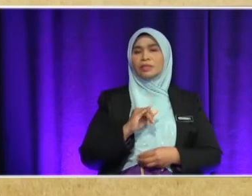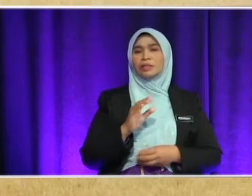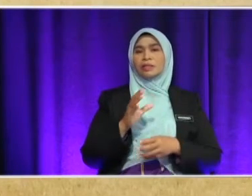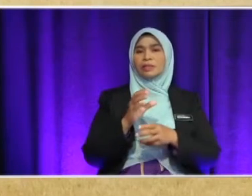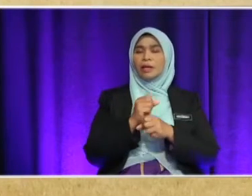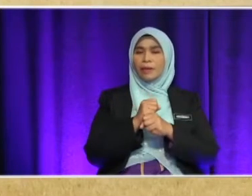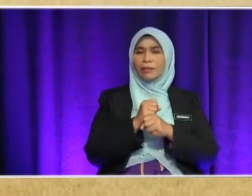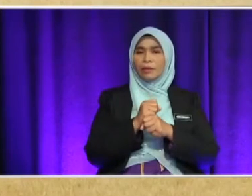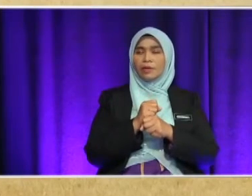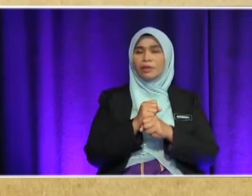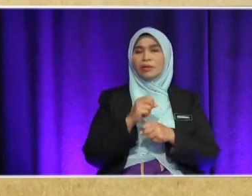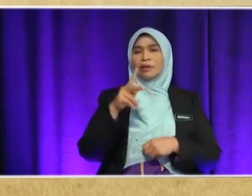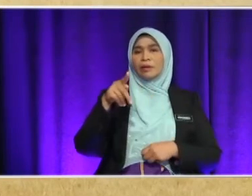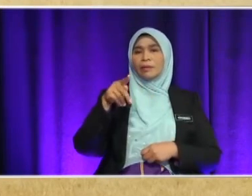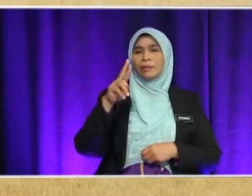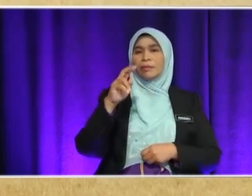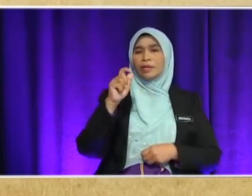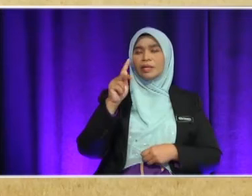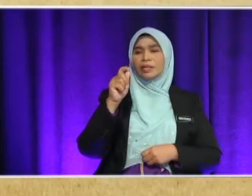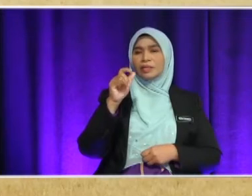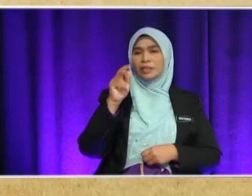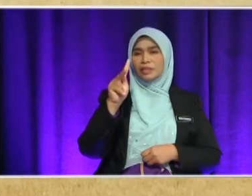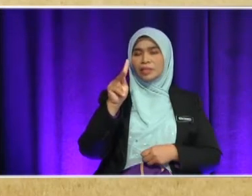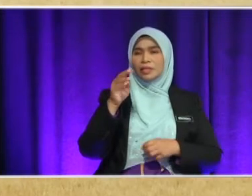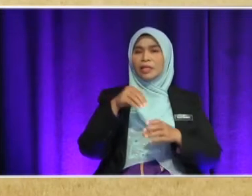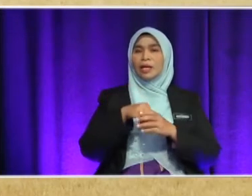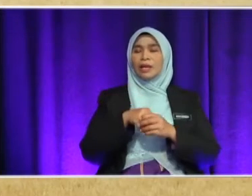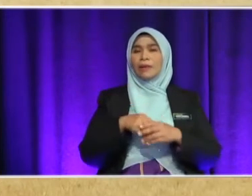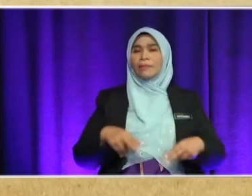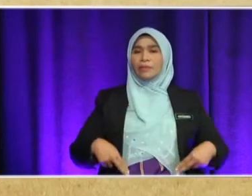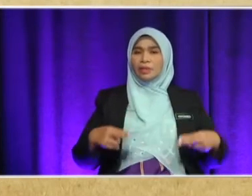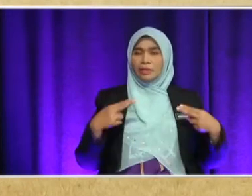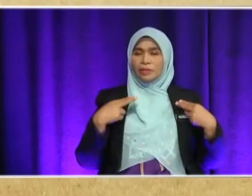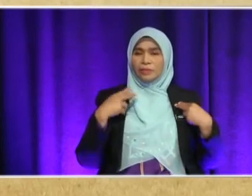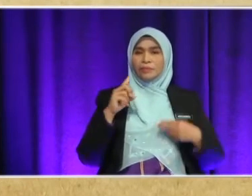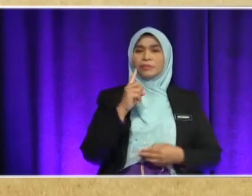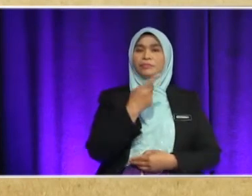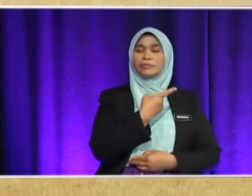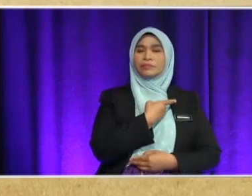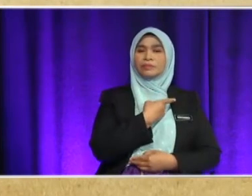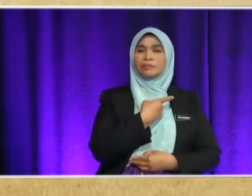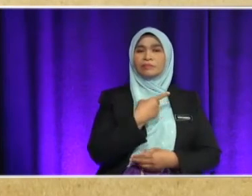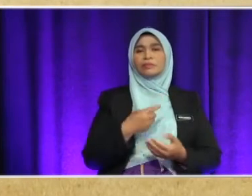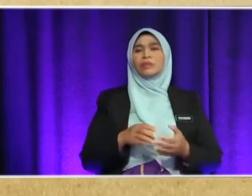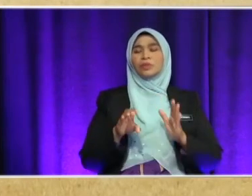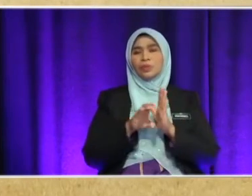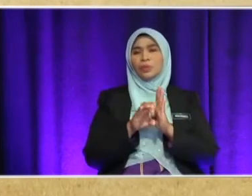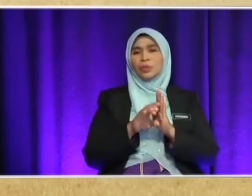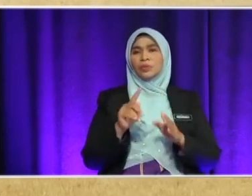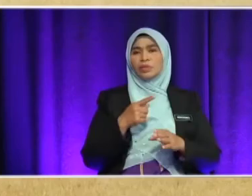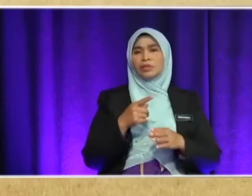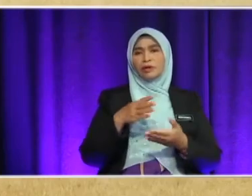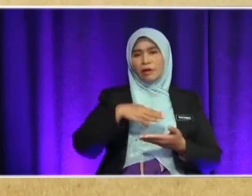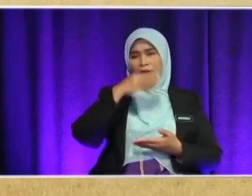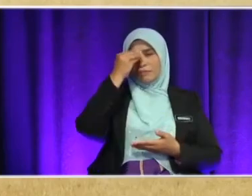dalam kehidupan sehari-hari itu yang penting bagus itu yang penting masuk ke dewan perpustakaan itu